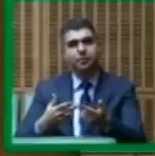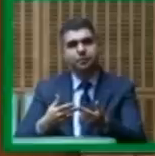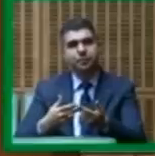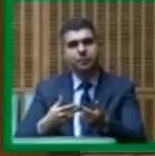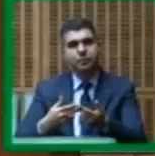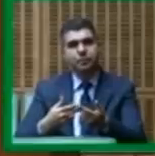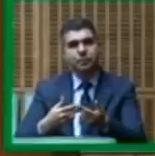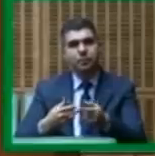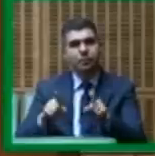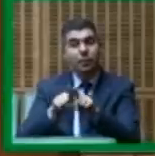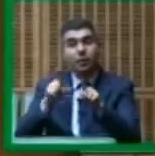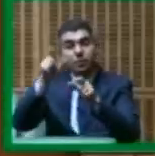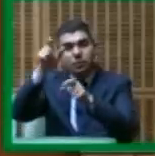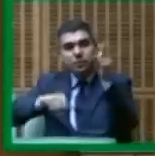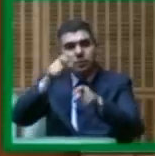كاين شرائح في المجتمع،